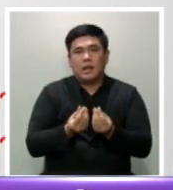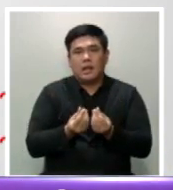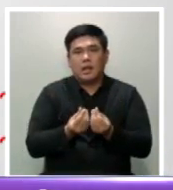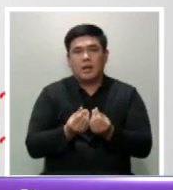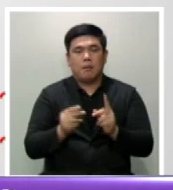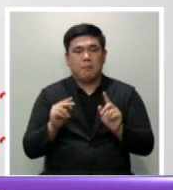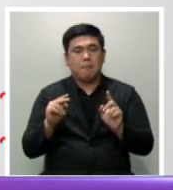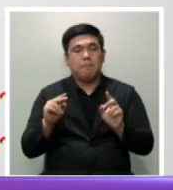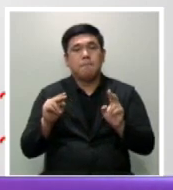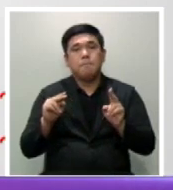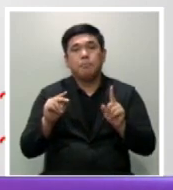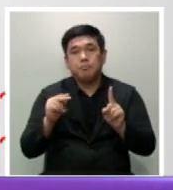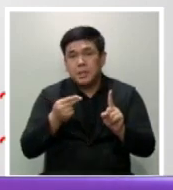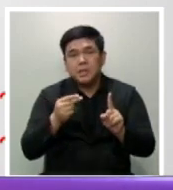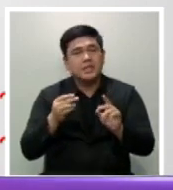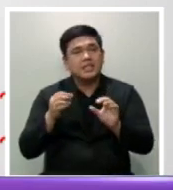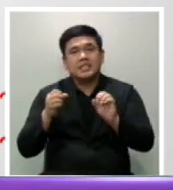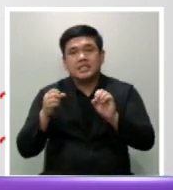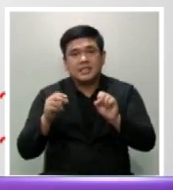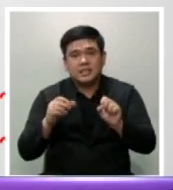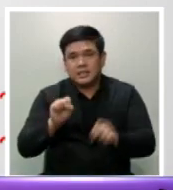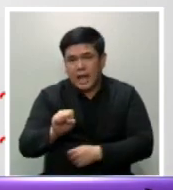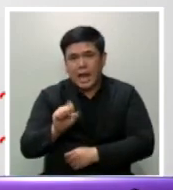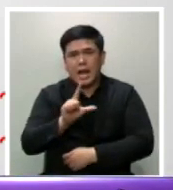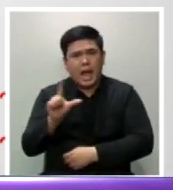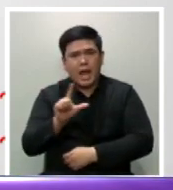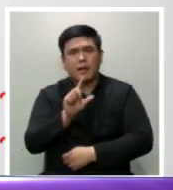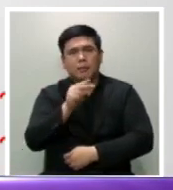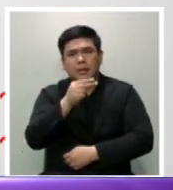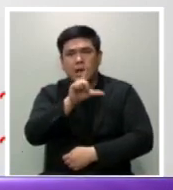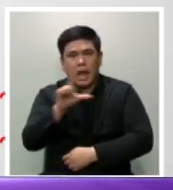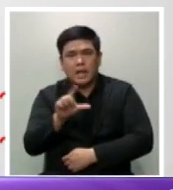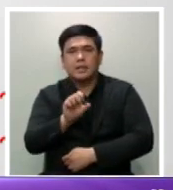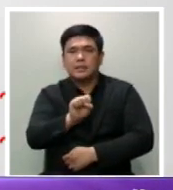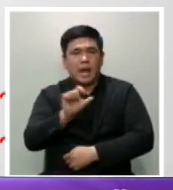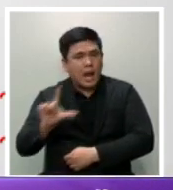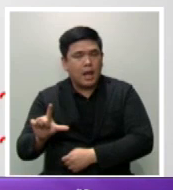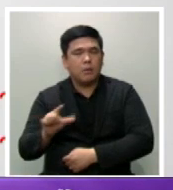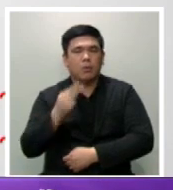นกี่หมื่นกี่แสนล้านบาทที่เขาอาจจะตอบโต้ได้เพียงแ